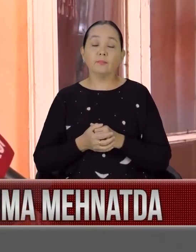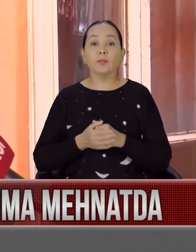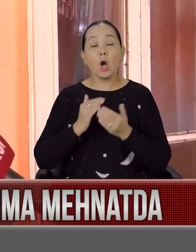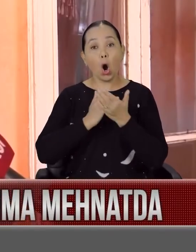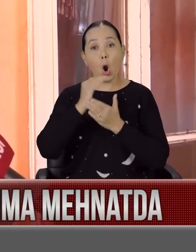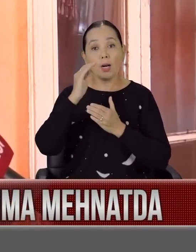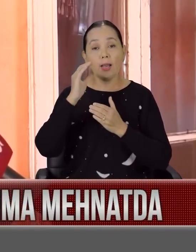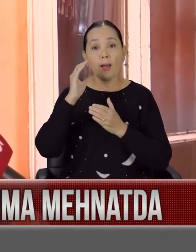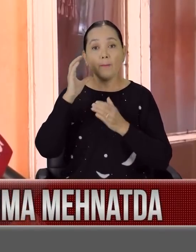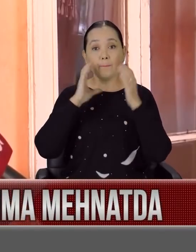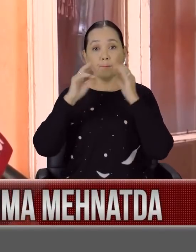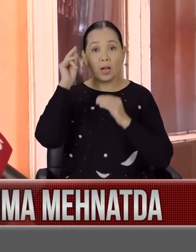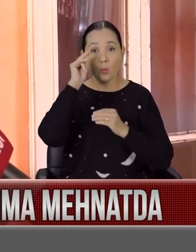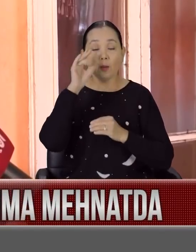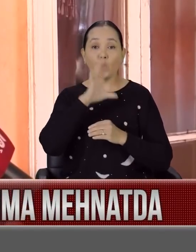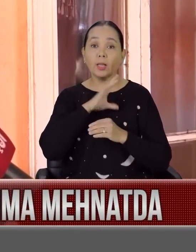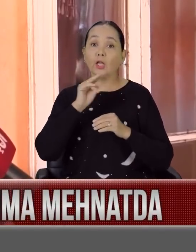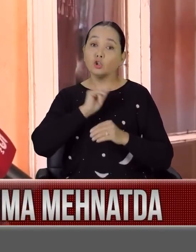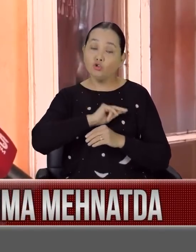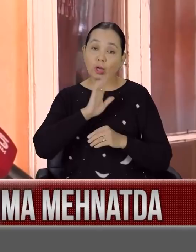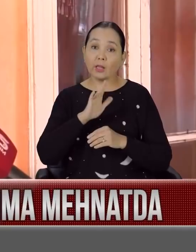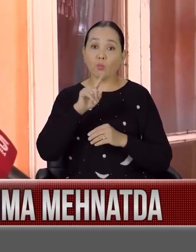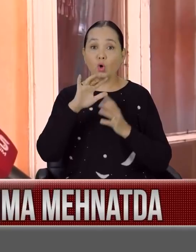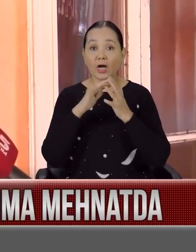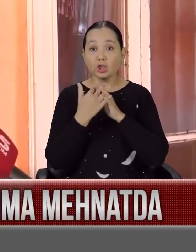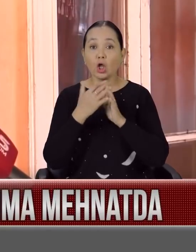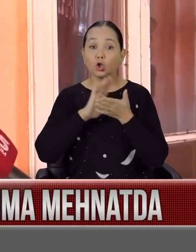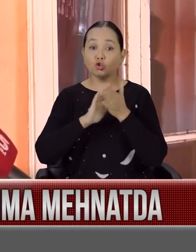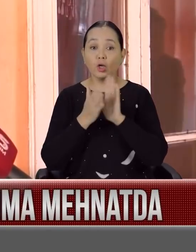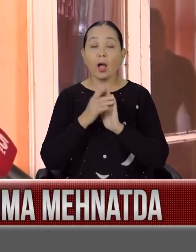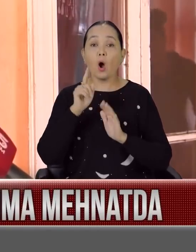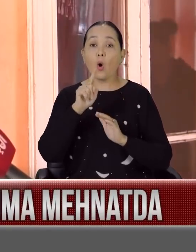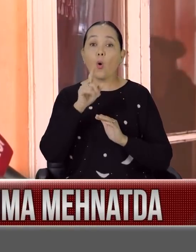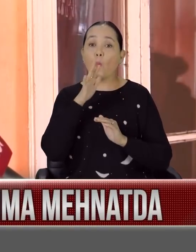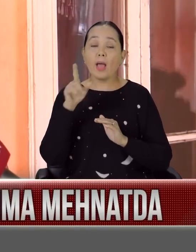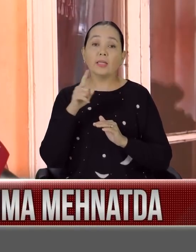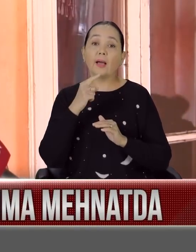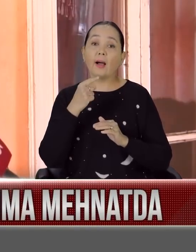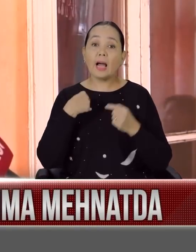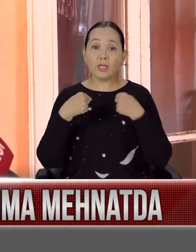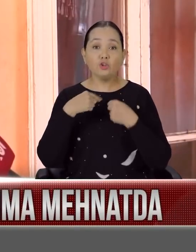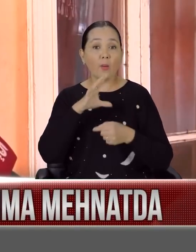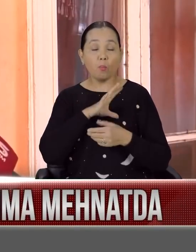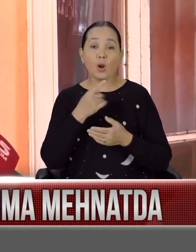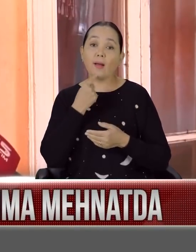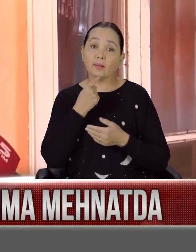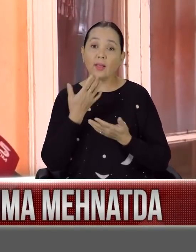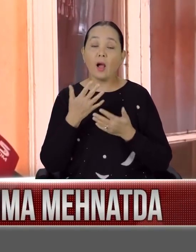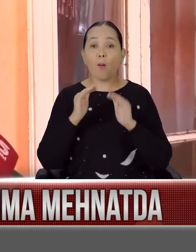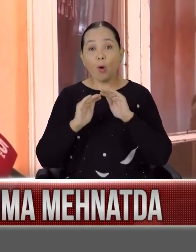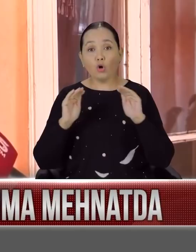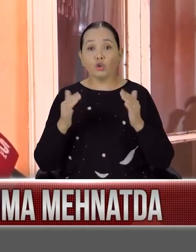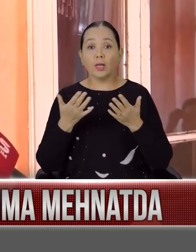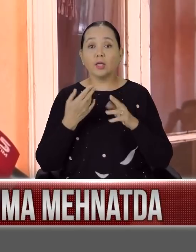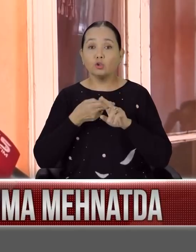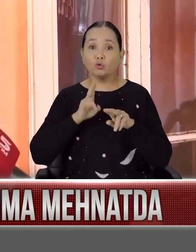Oliy ma'lumotli bo'lgani bilan ishladim. Keyin bu qishloq sharoitida u paytlarda ozgina qiyinchilik bo'lar edi. Bog'cha nimalarga,